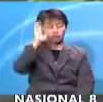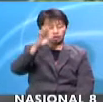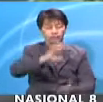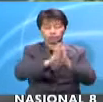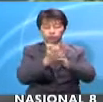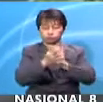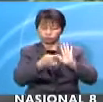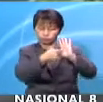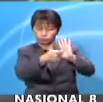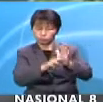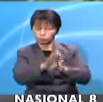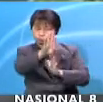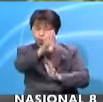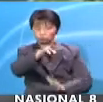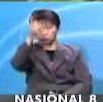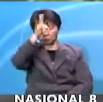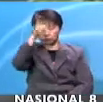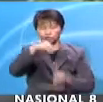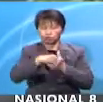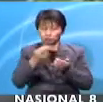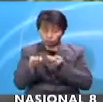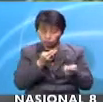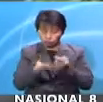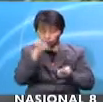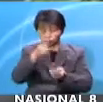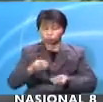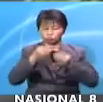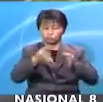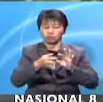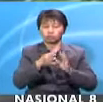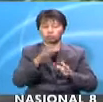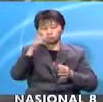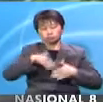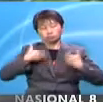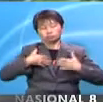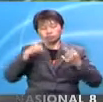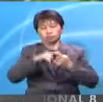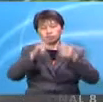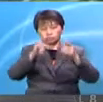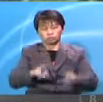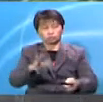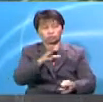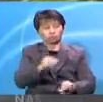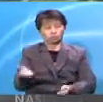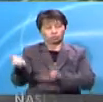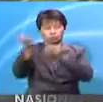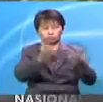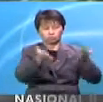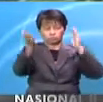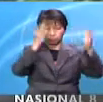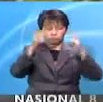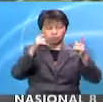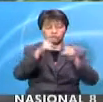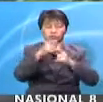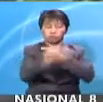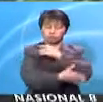akan menjadi petunjuk prestasi kerajaan dalam usaha untuk memberikan kesejahteraan kepada rakyat sekaligus membawa Malaysia